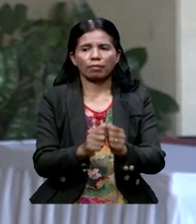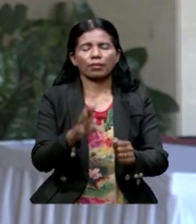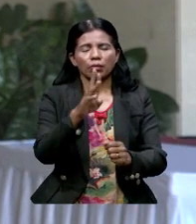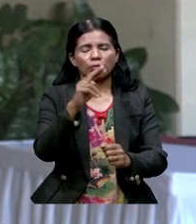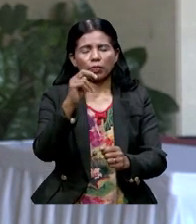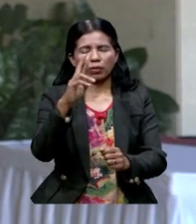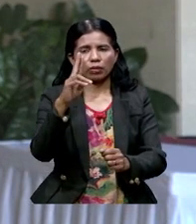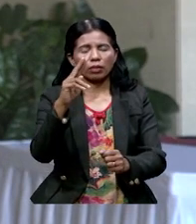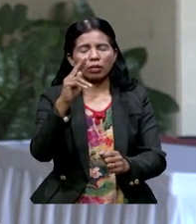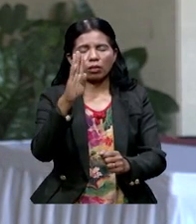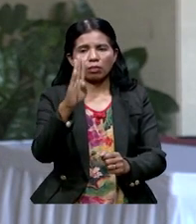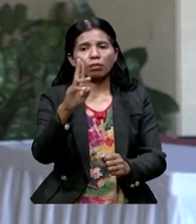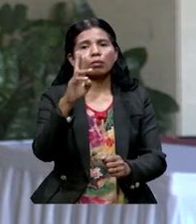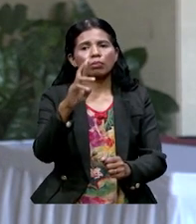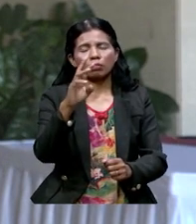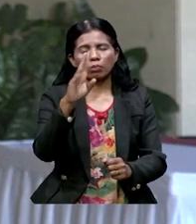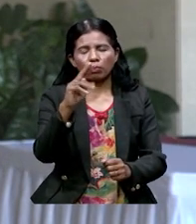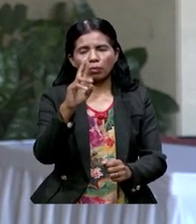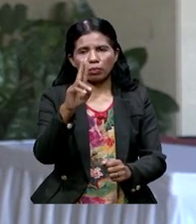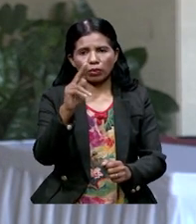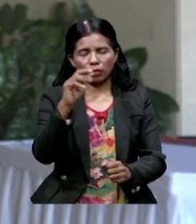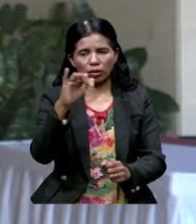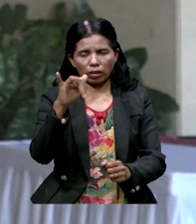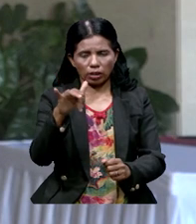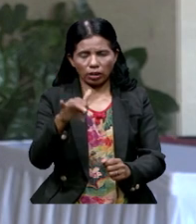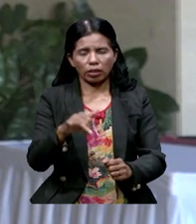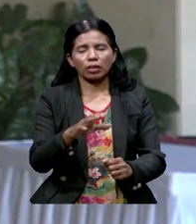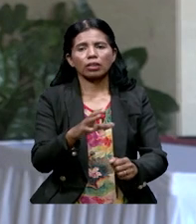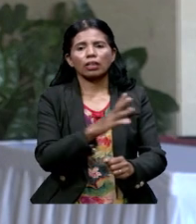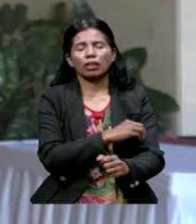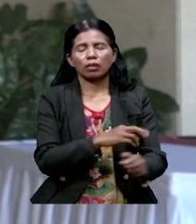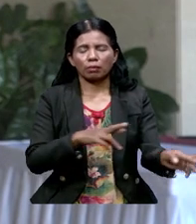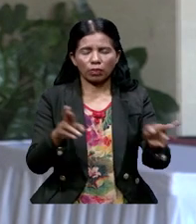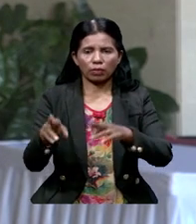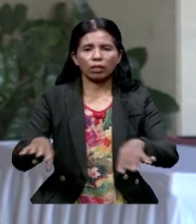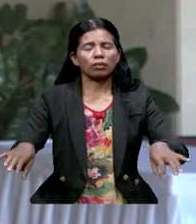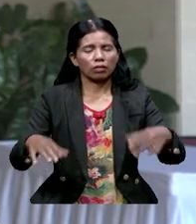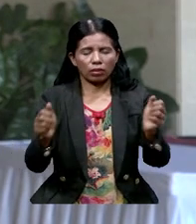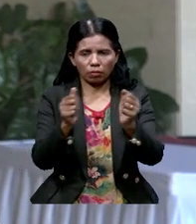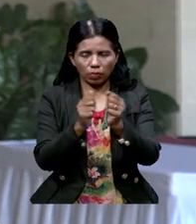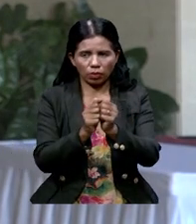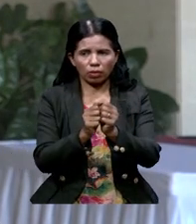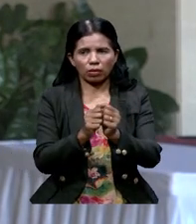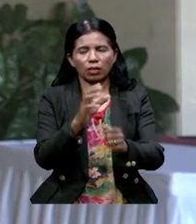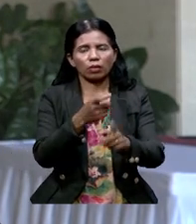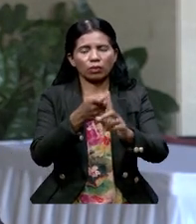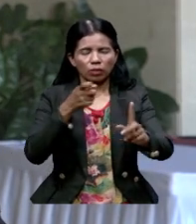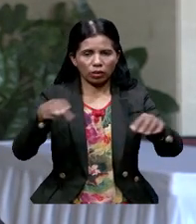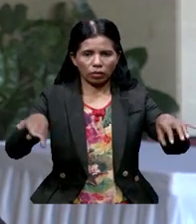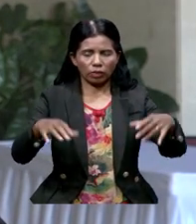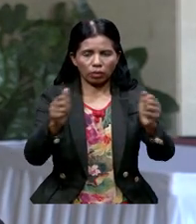bersedia bekerjasama, hanya menanti daripada kementerian-kementerian atau dari Timor-Leste